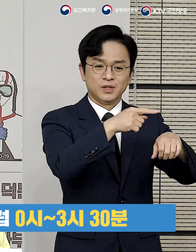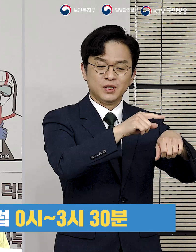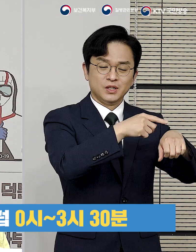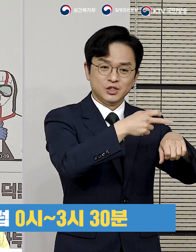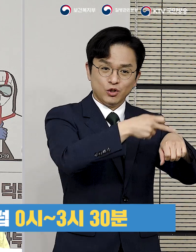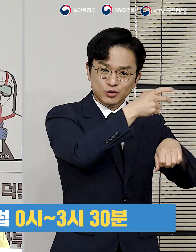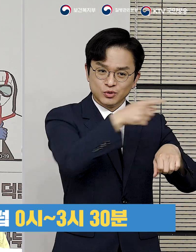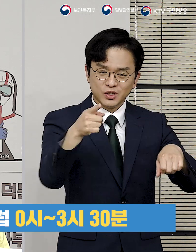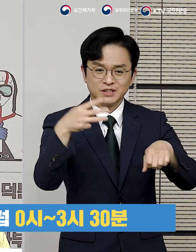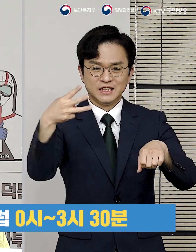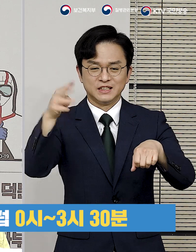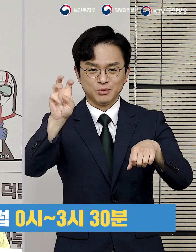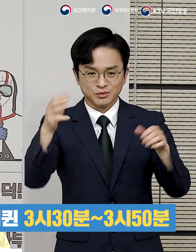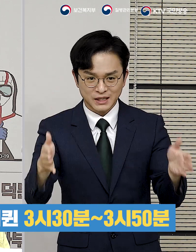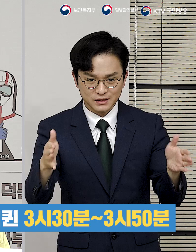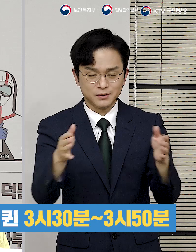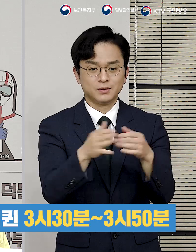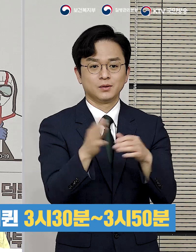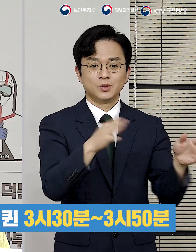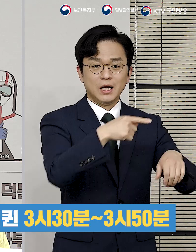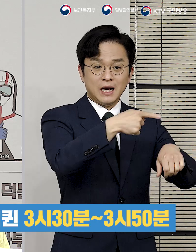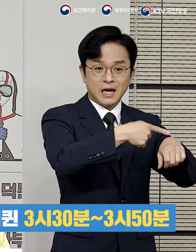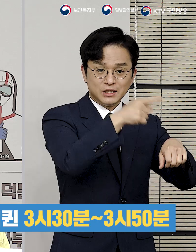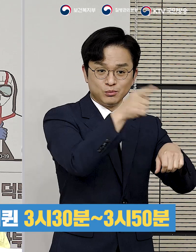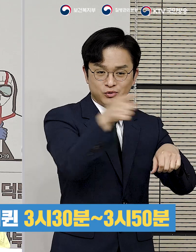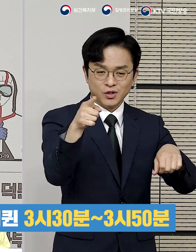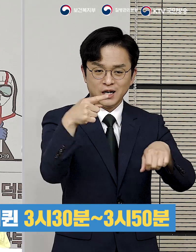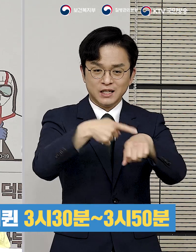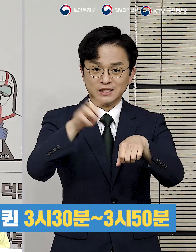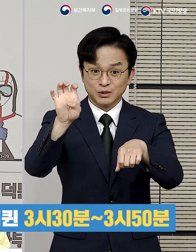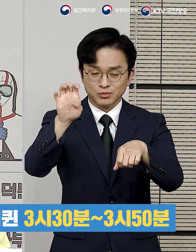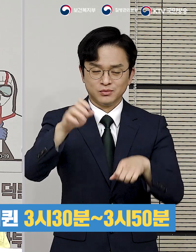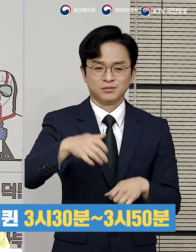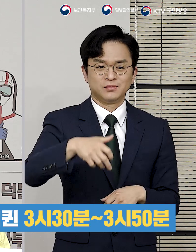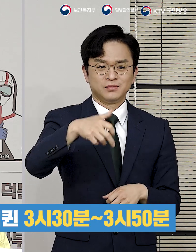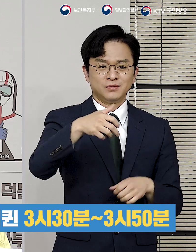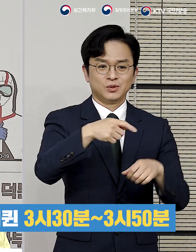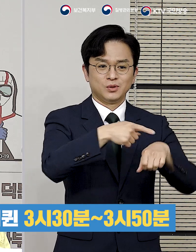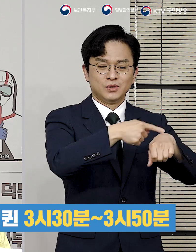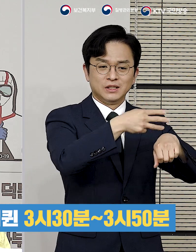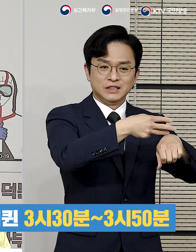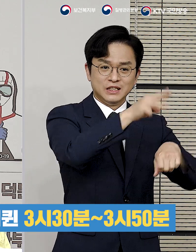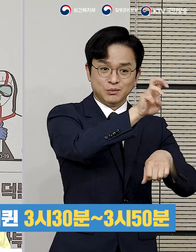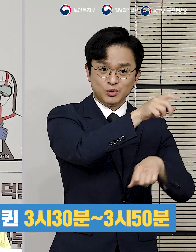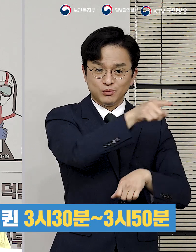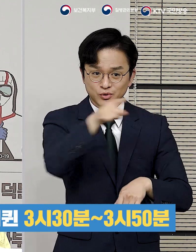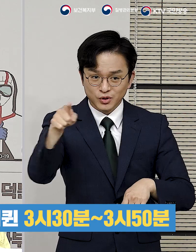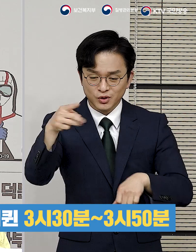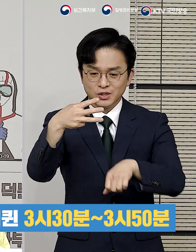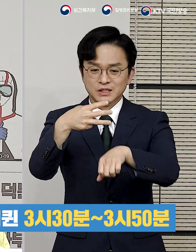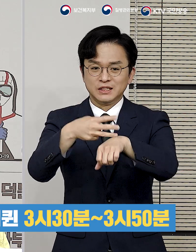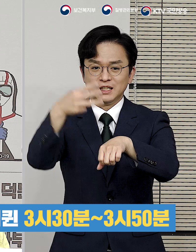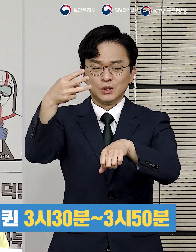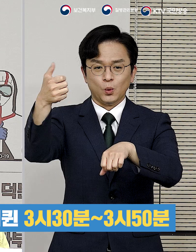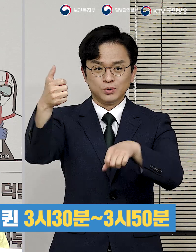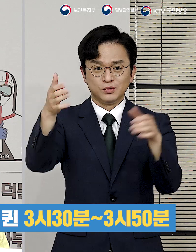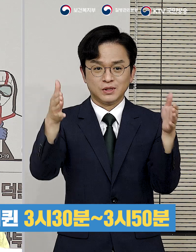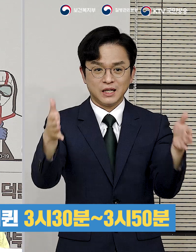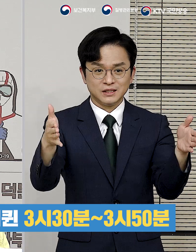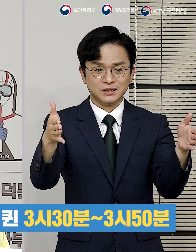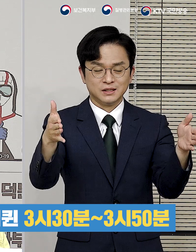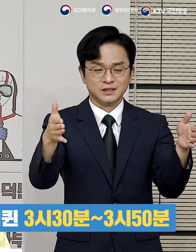0시부터 3시 30분까지, 트렁크 클럽을 1시부터 1시 40분까지, 클럽